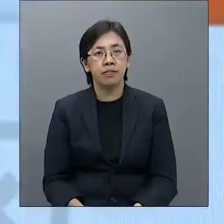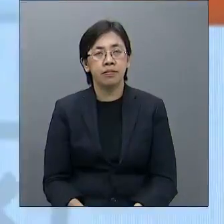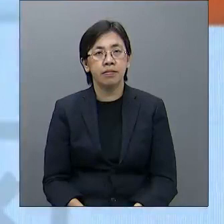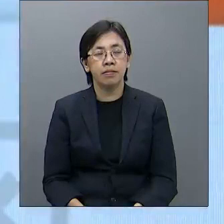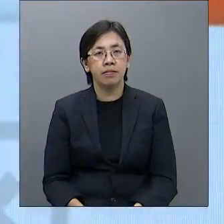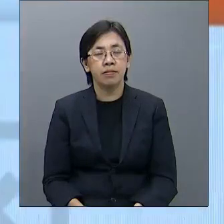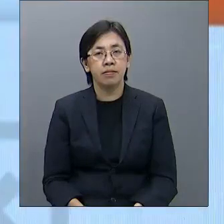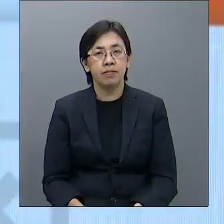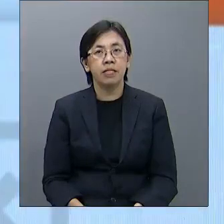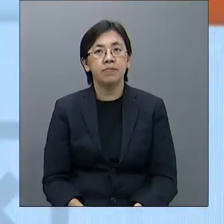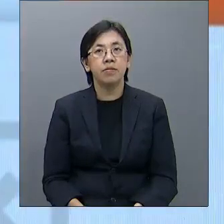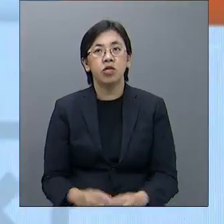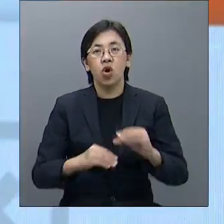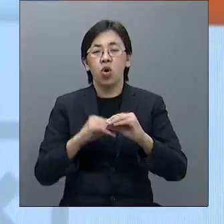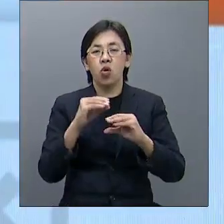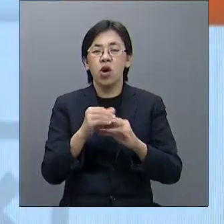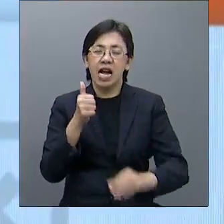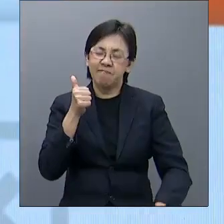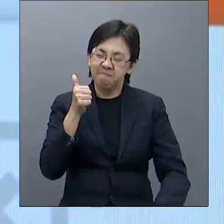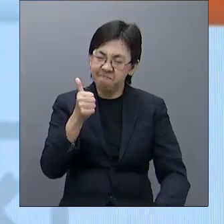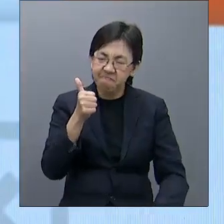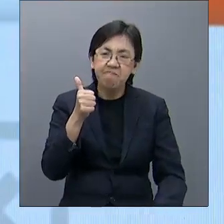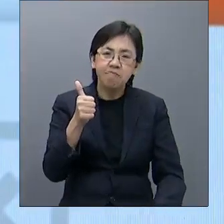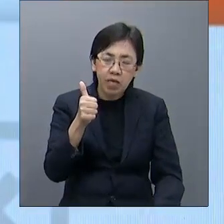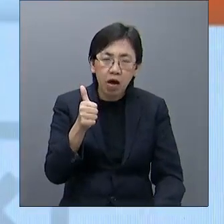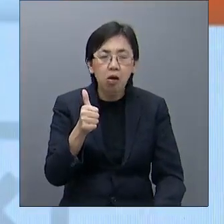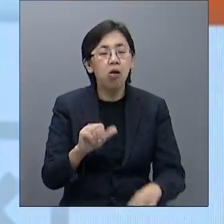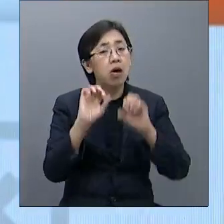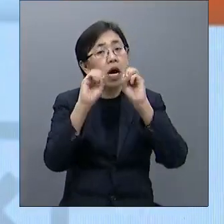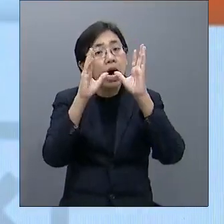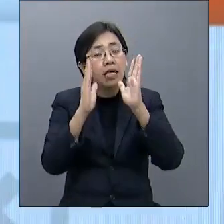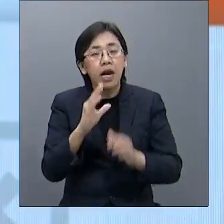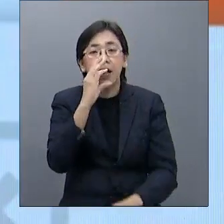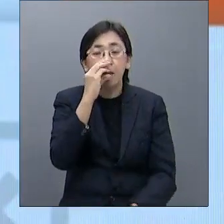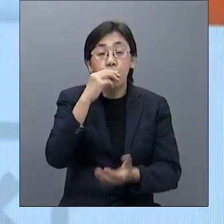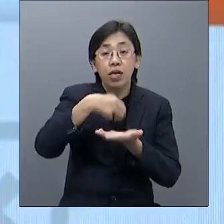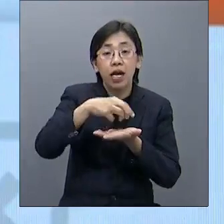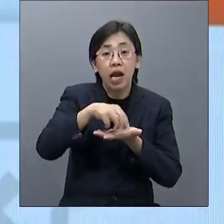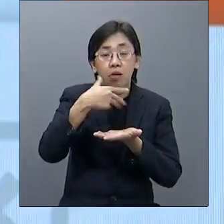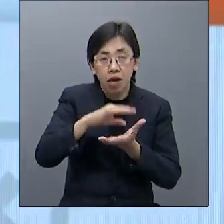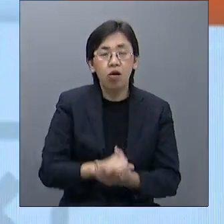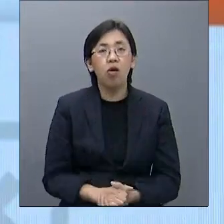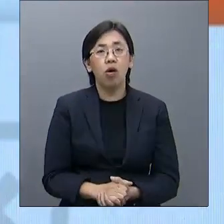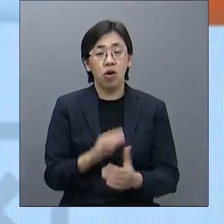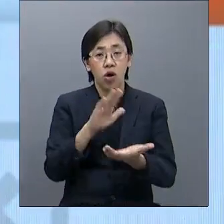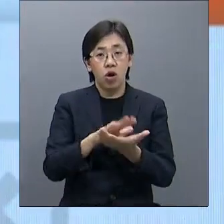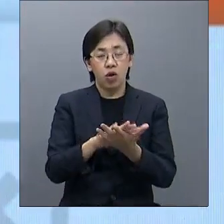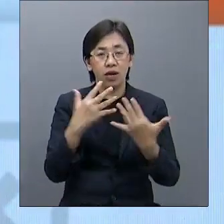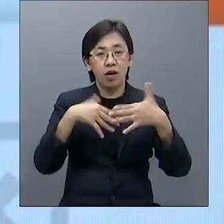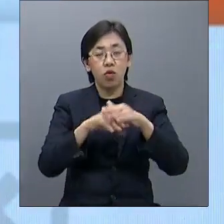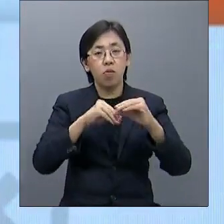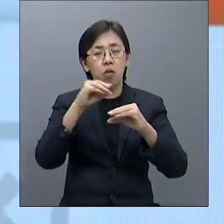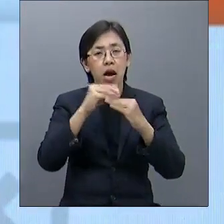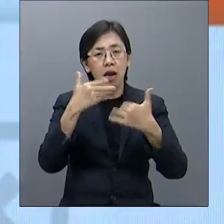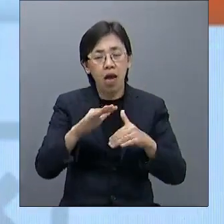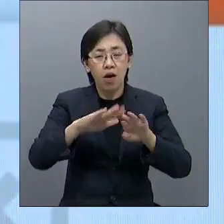ต้องถือว่าเป็นโครงการที่ดีมากๆเลยนะคะอย่างที่อาจารย์หลายๆท่านได้กล่าวไว้นะคะว่าตั้งแต่เอาโรงเรียนมาเข้าร่วมโครงการนี้แล้ว